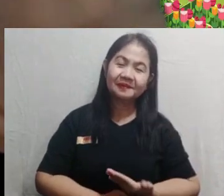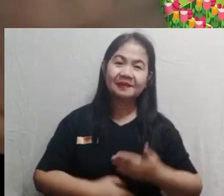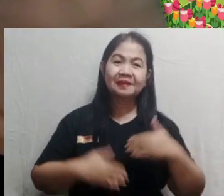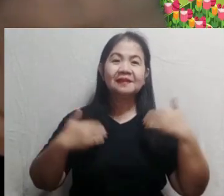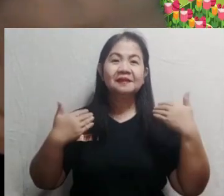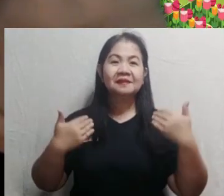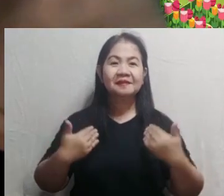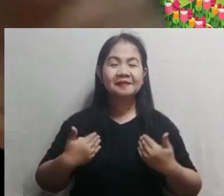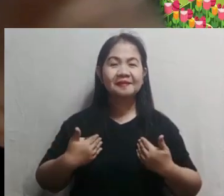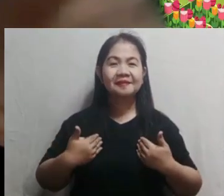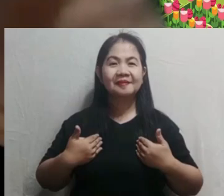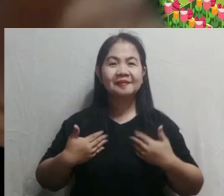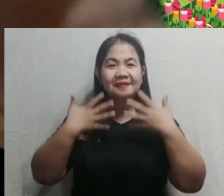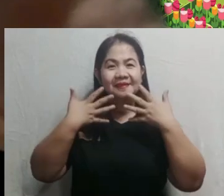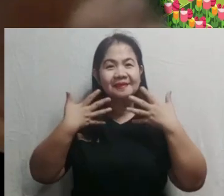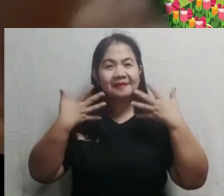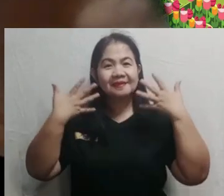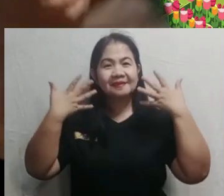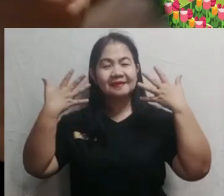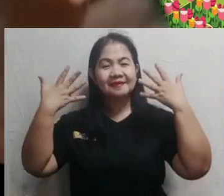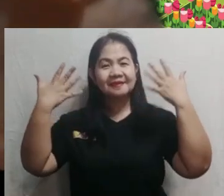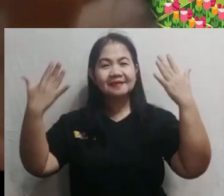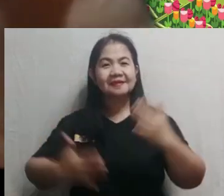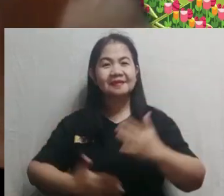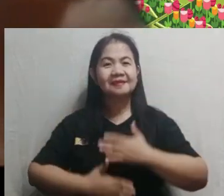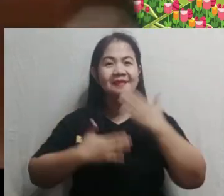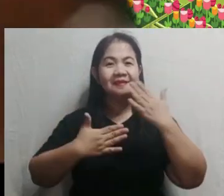salubungin ang may ngitit saya.